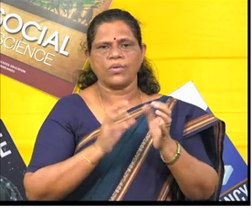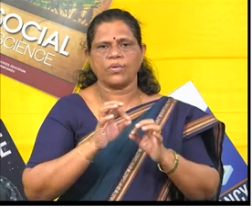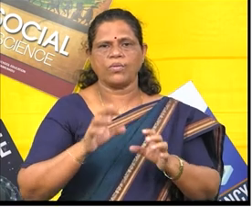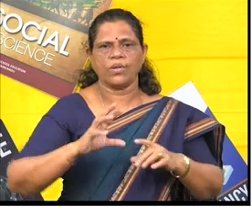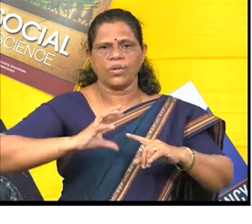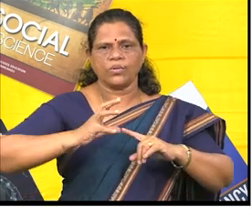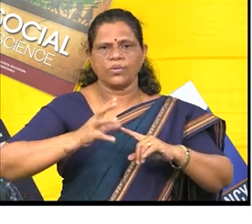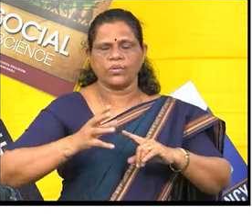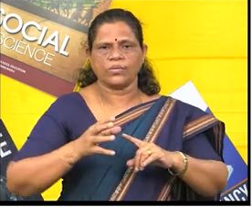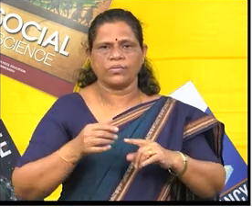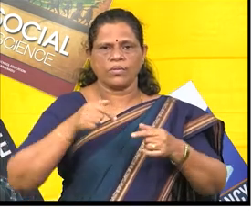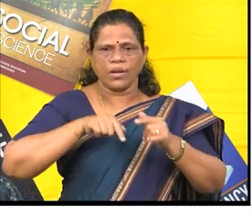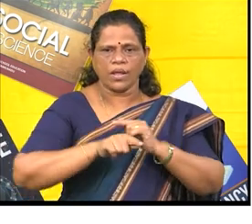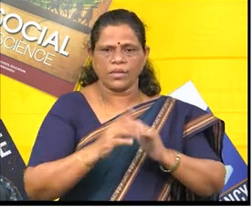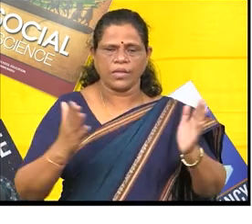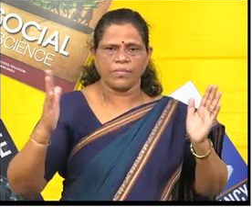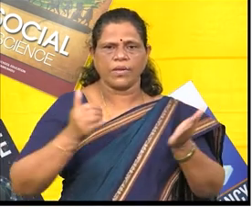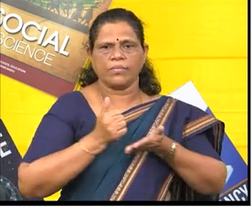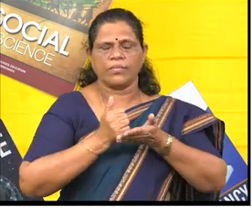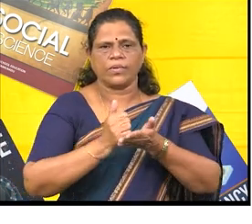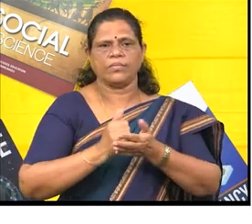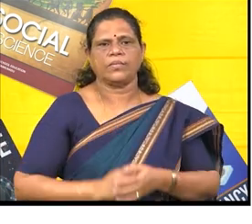பொருட்கள்லாம் தொழில்துறையில் அதிகப்படியாக பயன்படுகிறது.